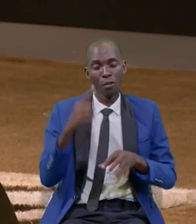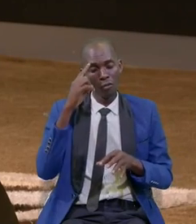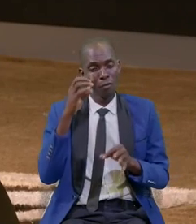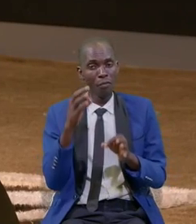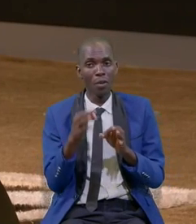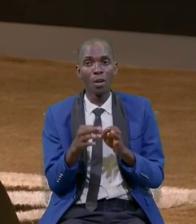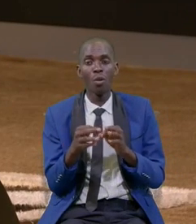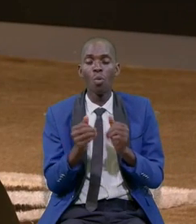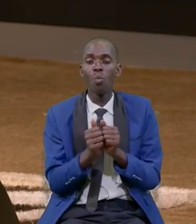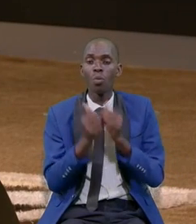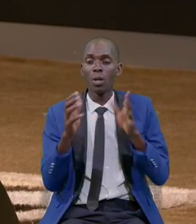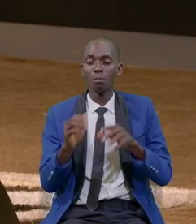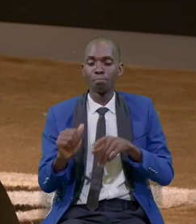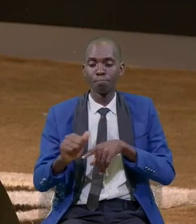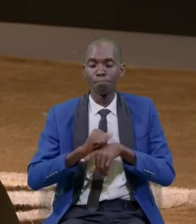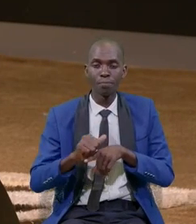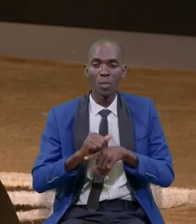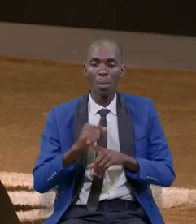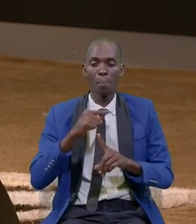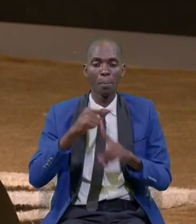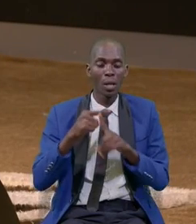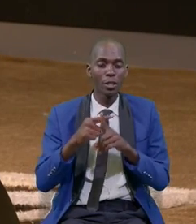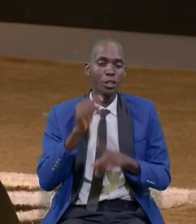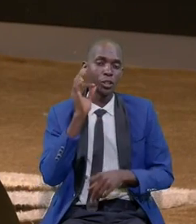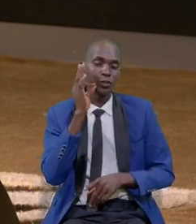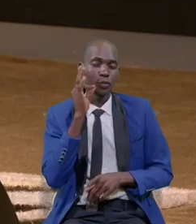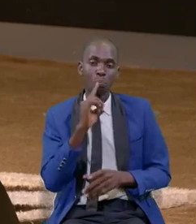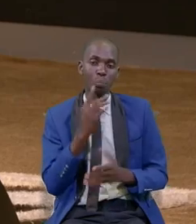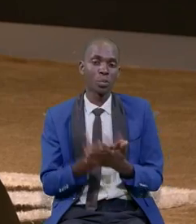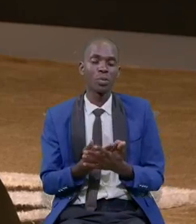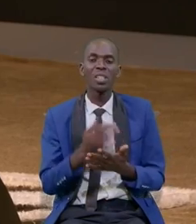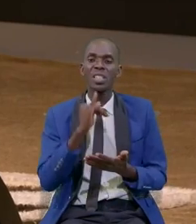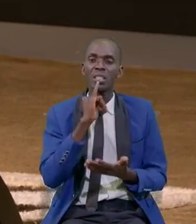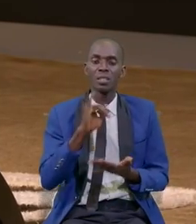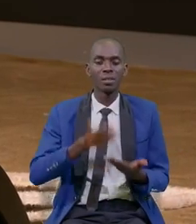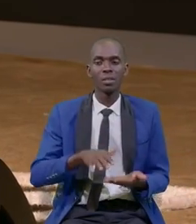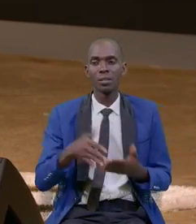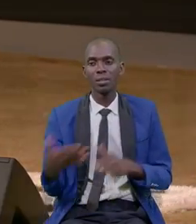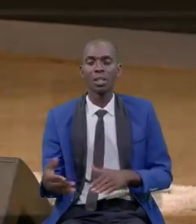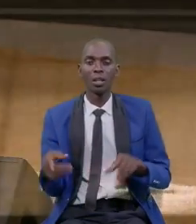foi sans les fruits pratiques positifs sont